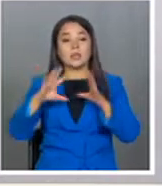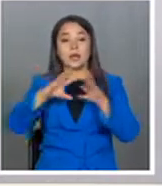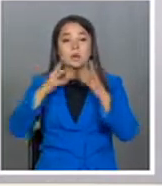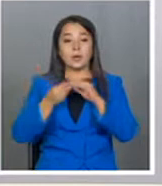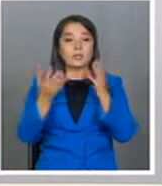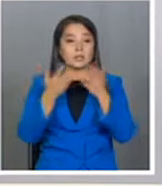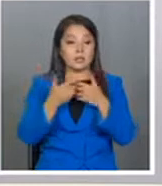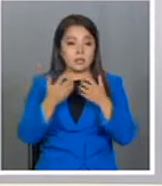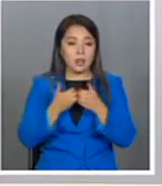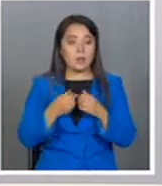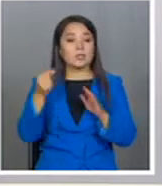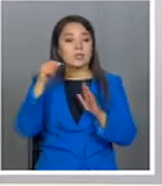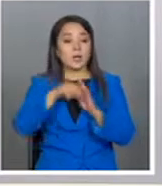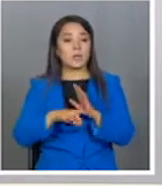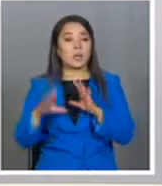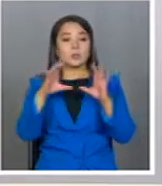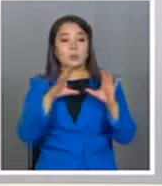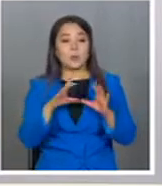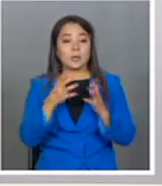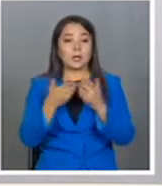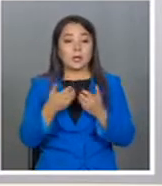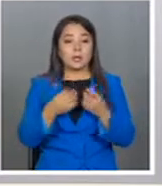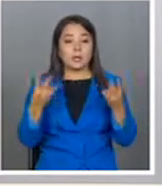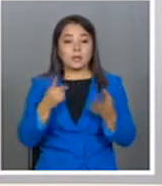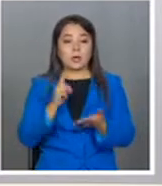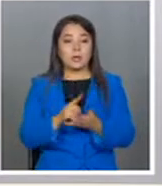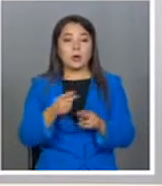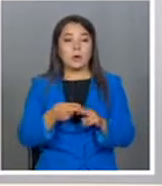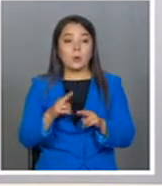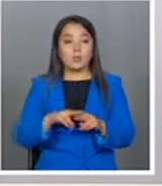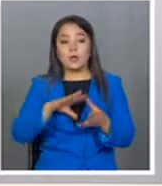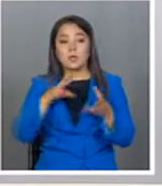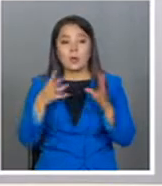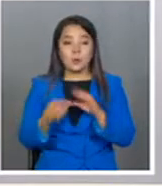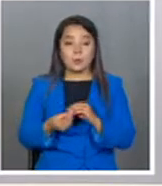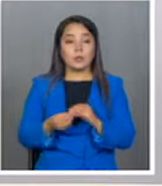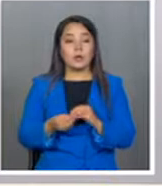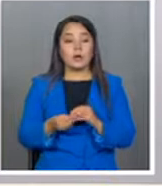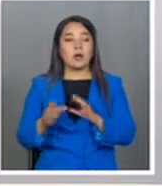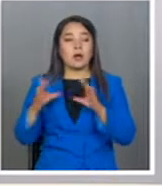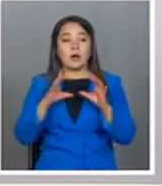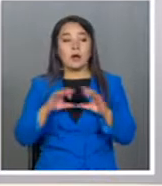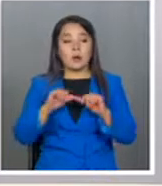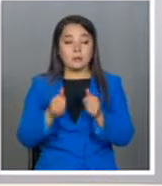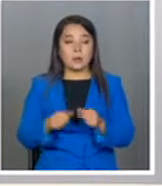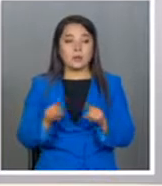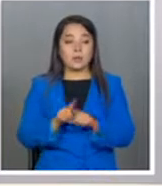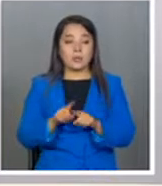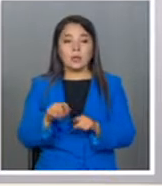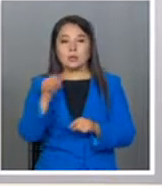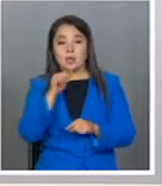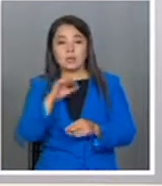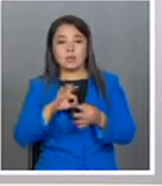одан соң ішкі дөңгелектің ауданын есептейміз. Енді осы дөңгелектердің аудандарының айырмасы бізге қажетті сақинаның